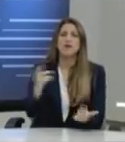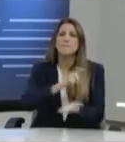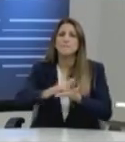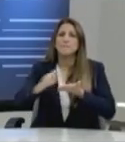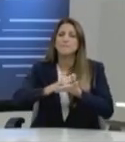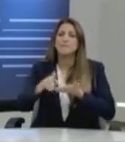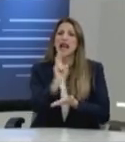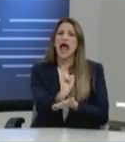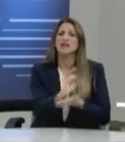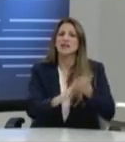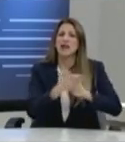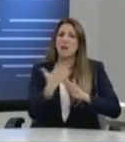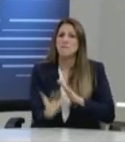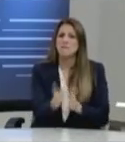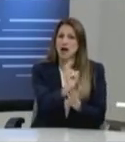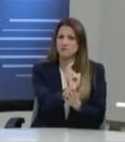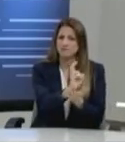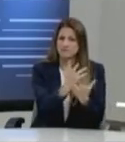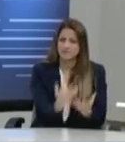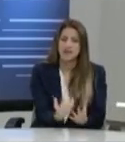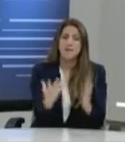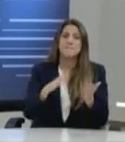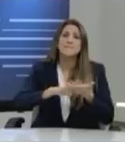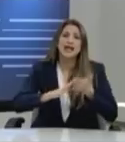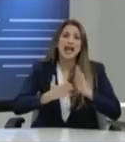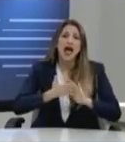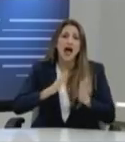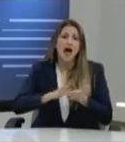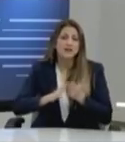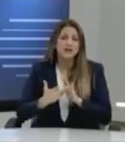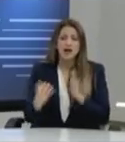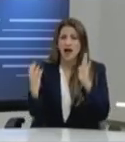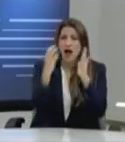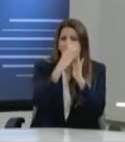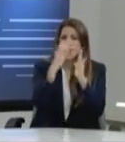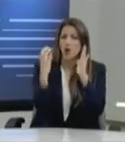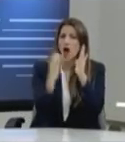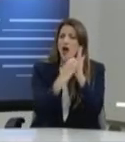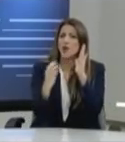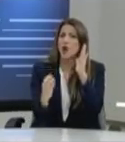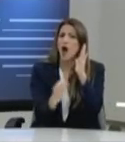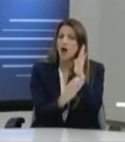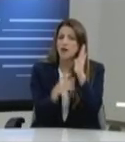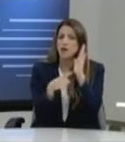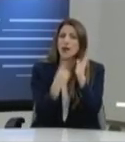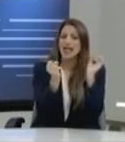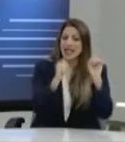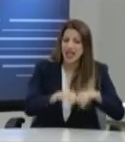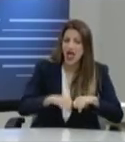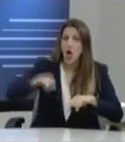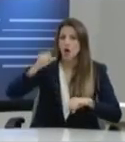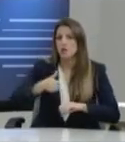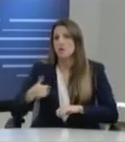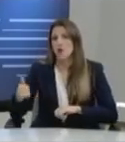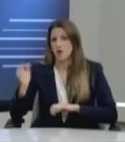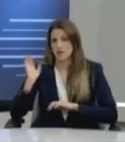πρακτικά αναφέρονται μόνο στα άρθρα και στις παραγράφους και στο αν το άρθρο ή παράγραφος απέσπασε ή όχι θετική ή